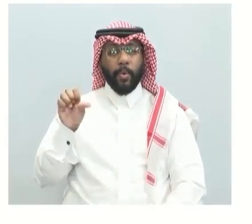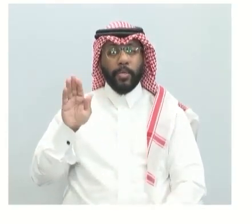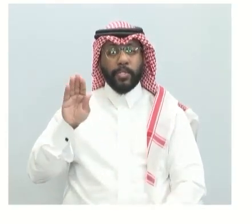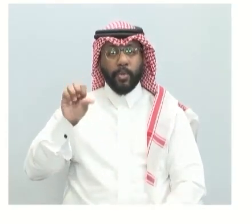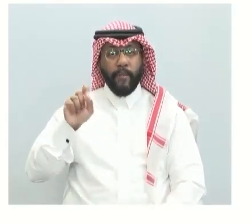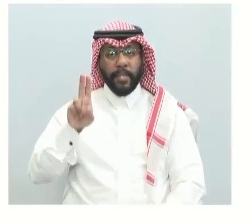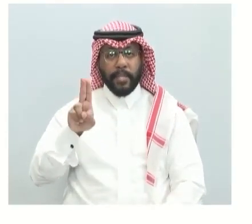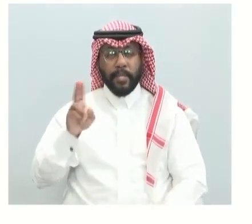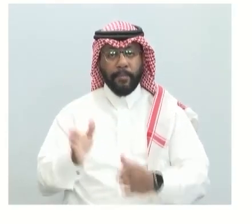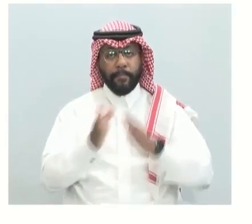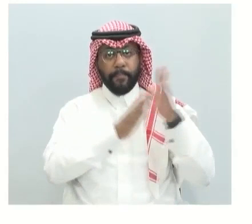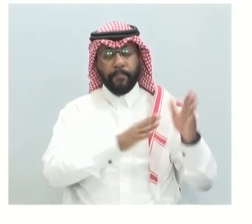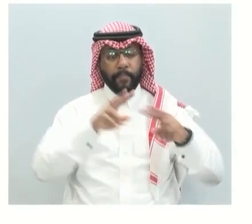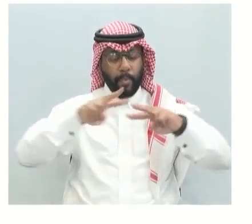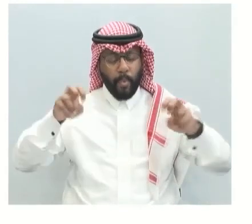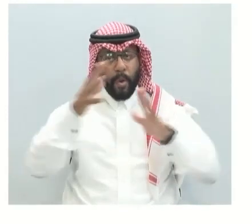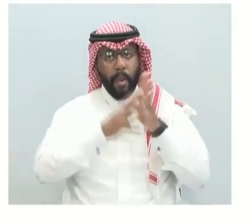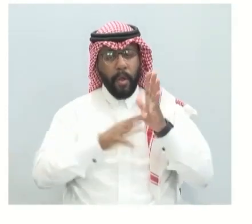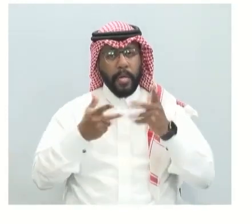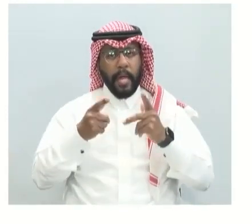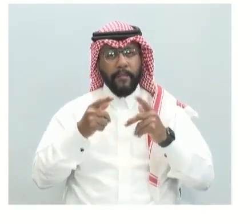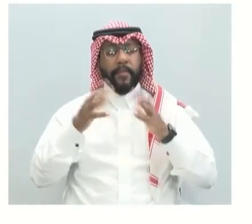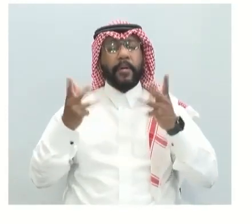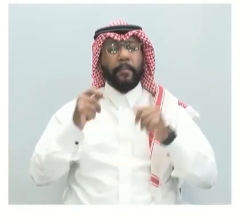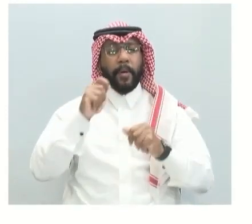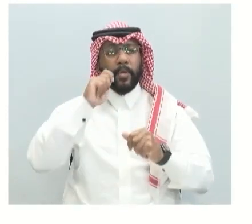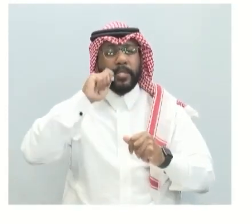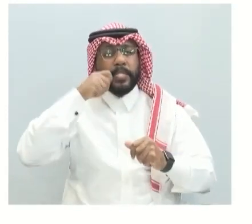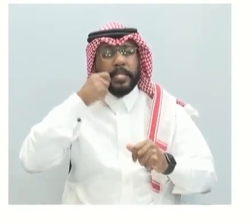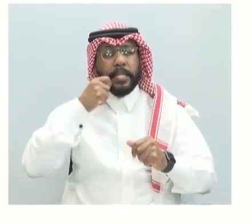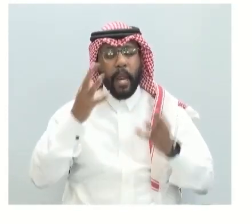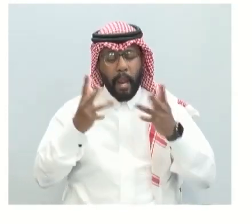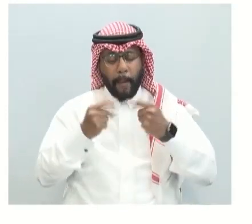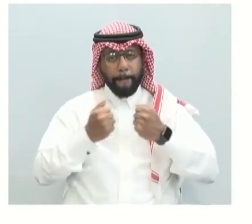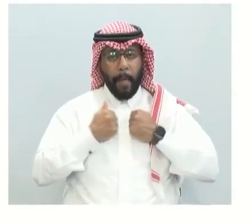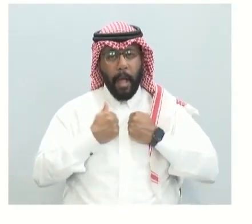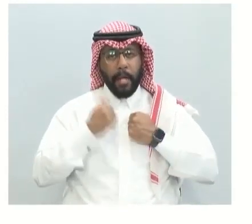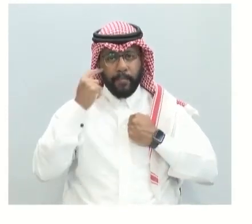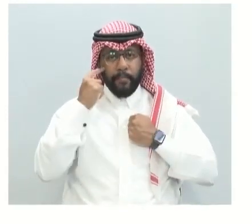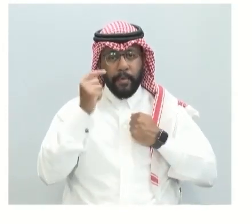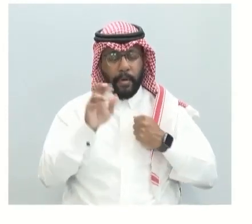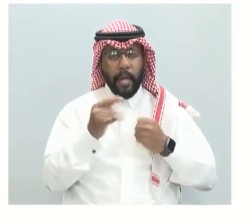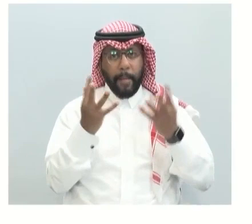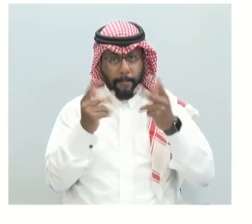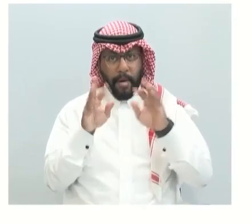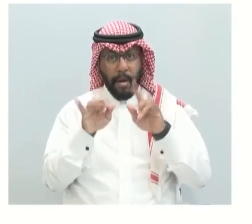راينا كيف نقوم بانشاء كلمات مرور قويه لتحقيق الامان عبر الانترنت